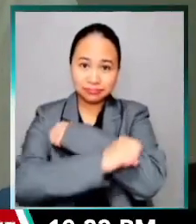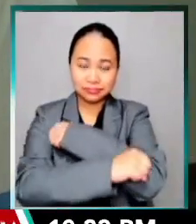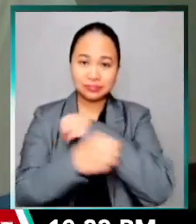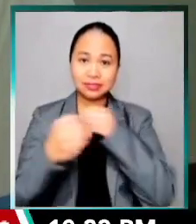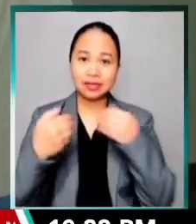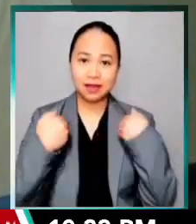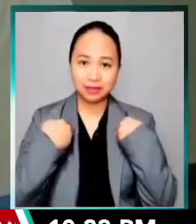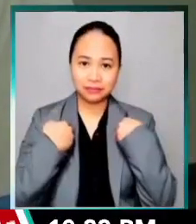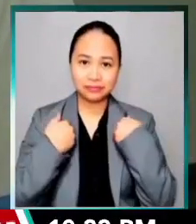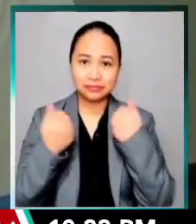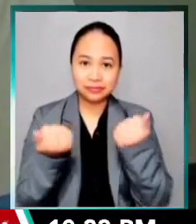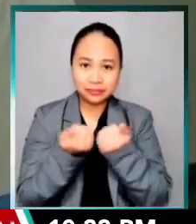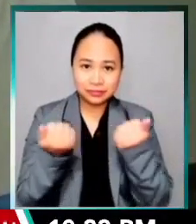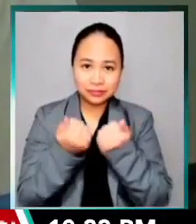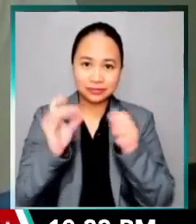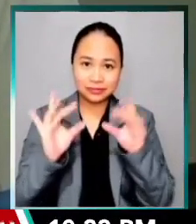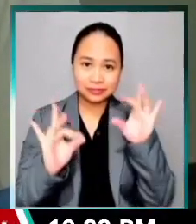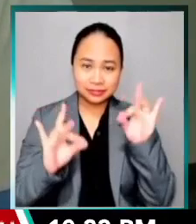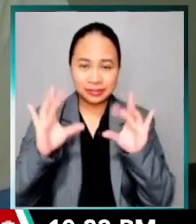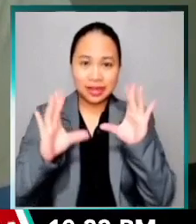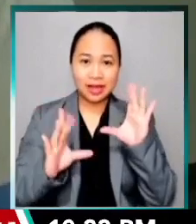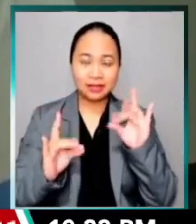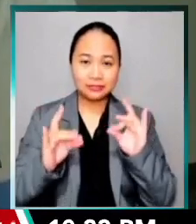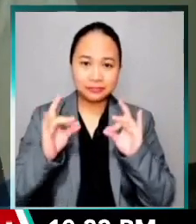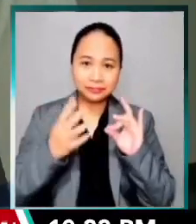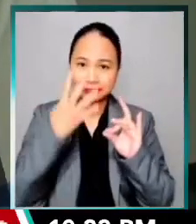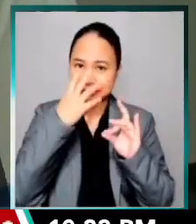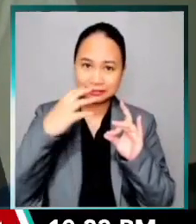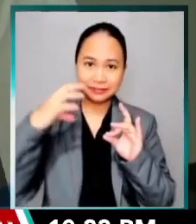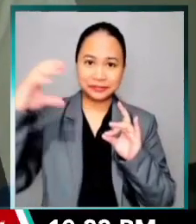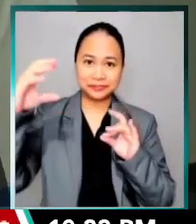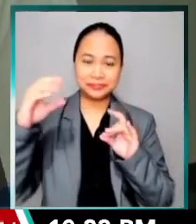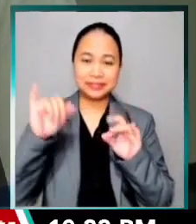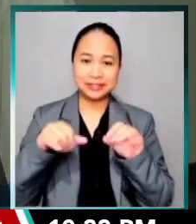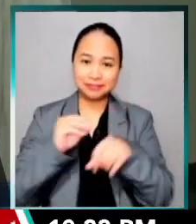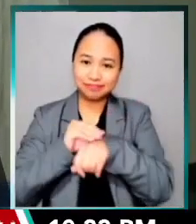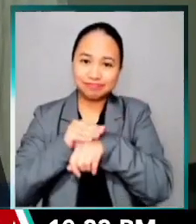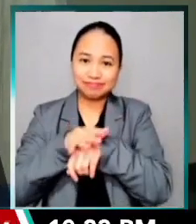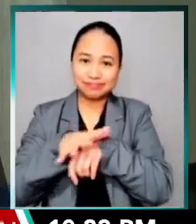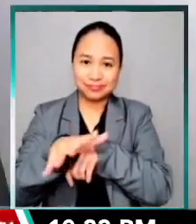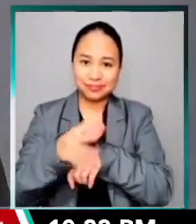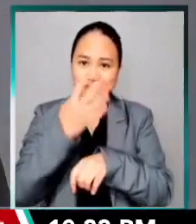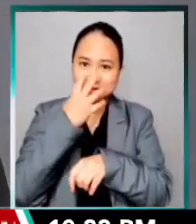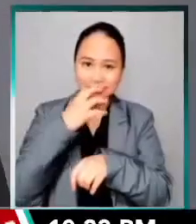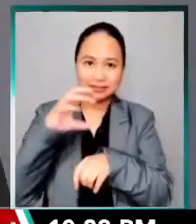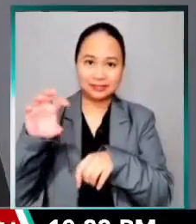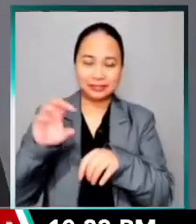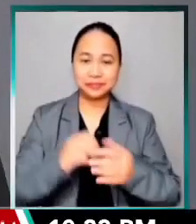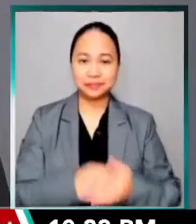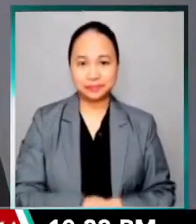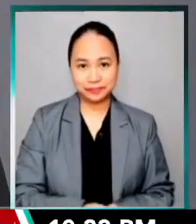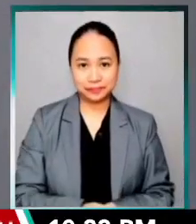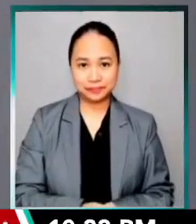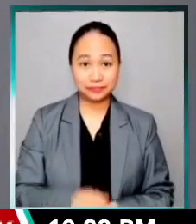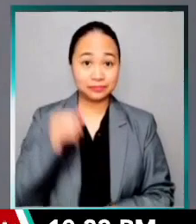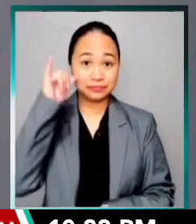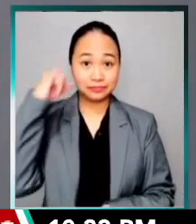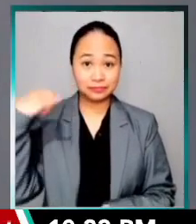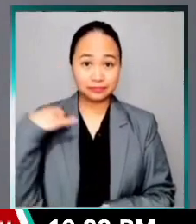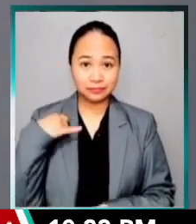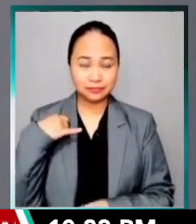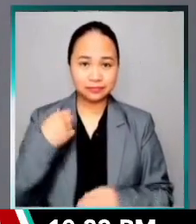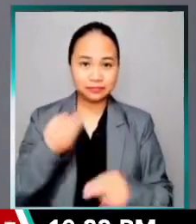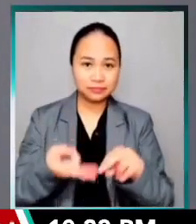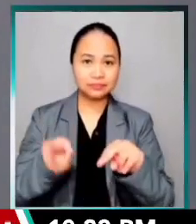available moisture doon sa kanilang area, kaya mas maraming na-absorb na init at inilalabas ulit na init. Kahapon, umabot sa